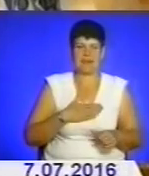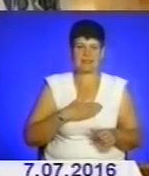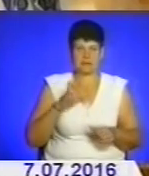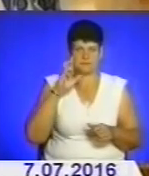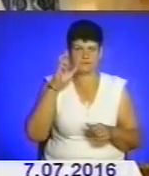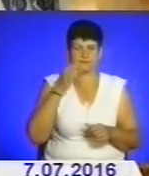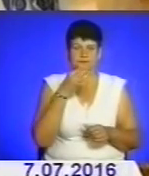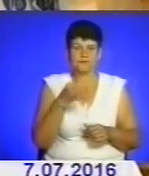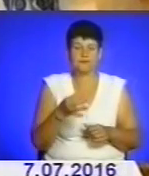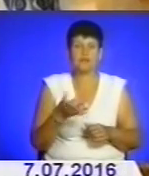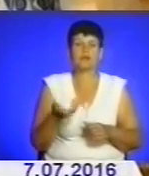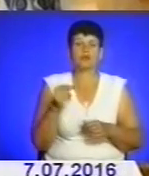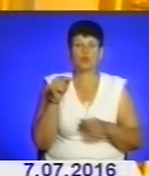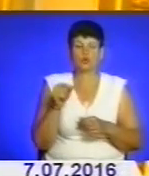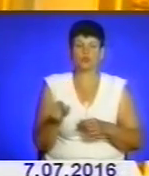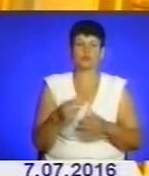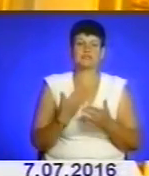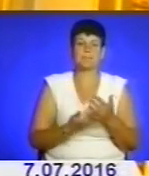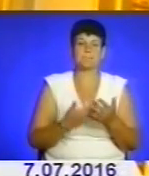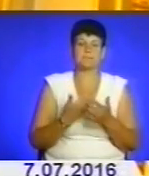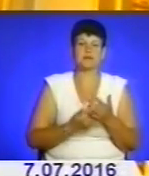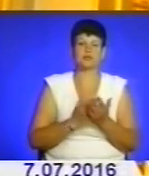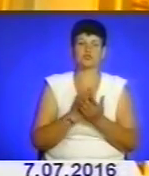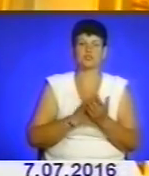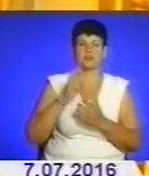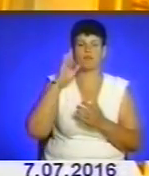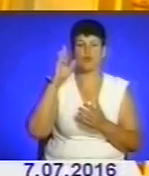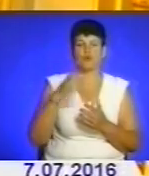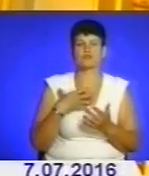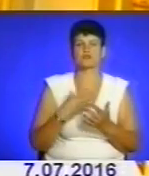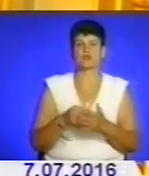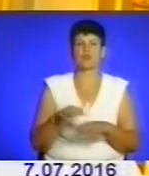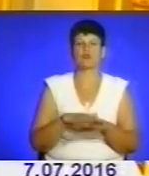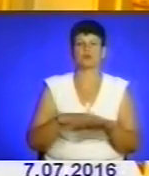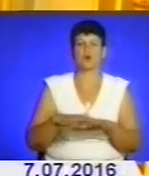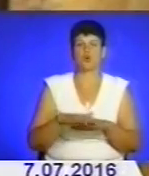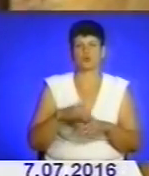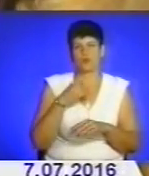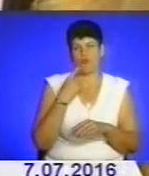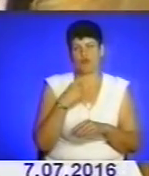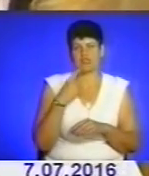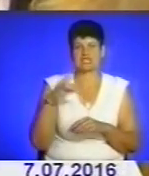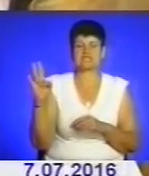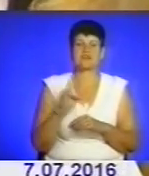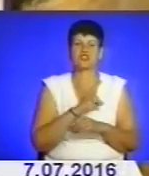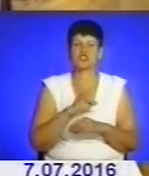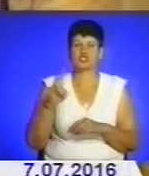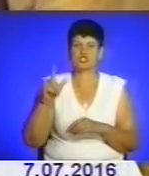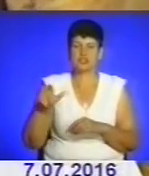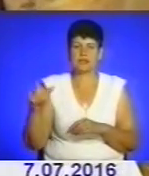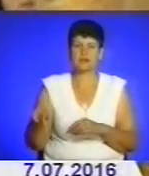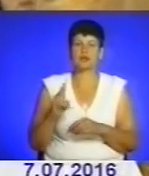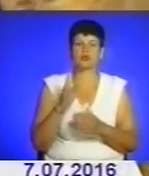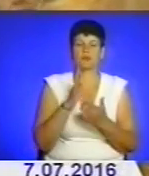на землі Івана Предтечі – яскравий приклад служіння Богові і своєму народові, кажуть священники. А тому всі ті, хто носить